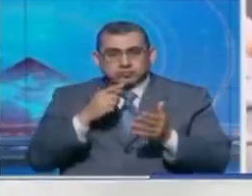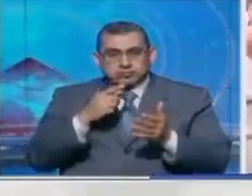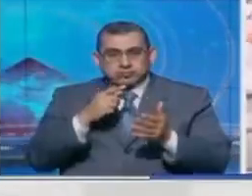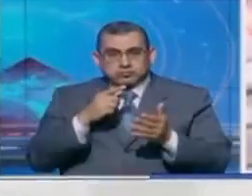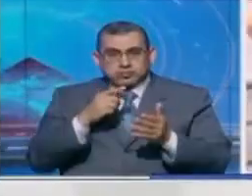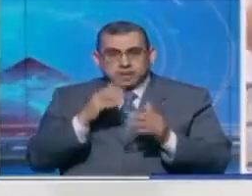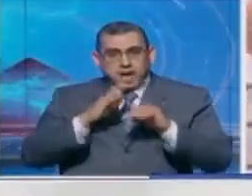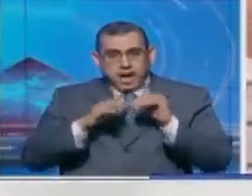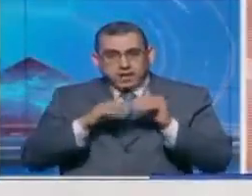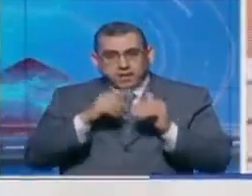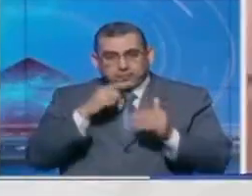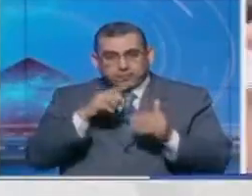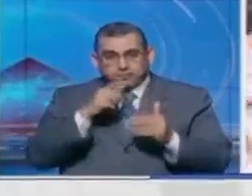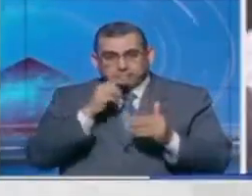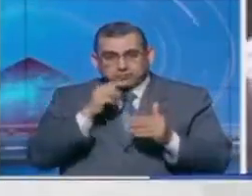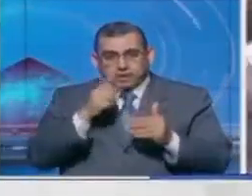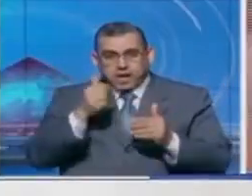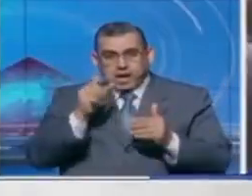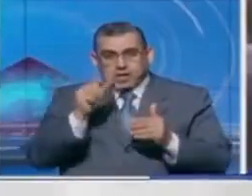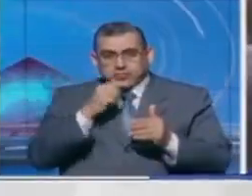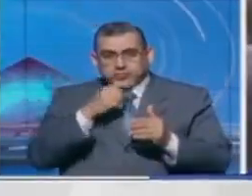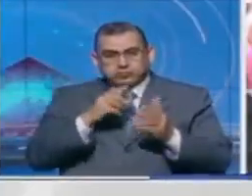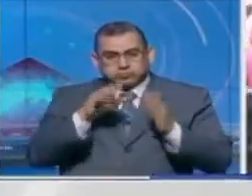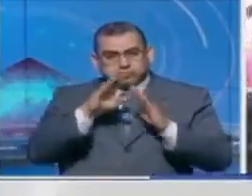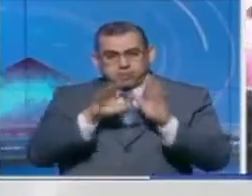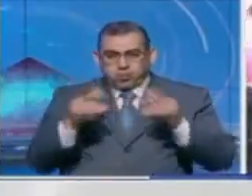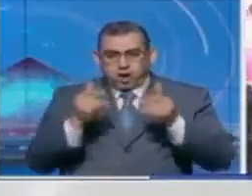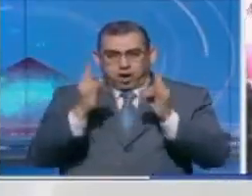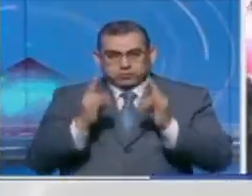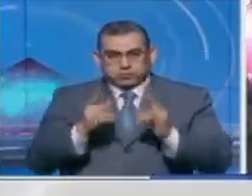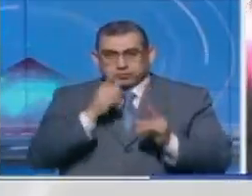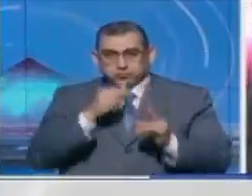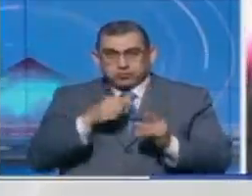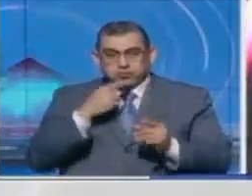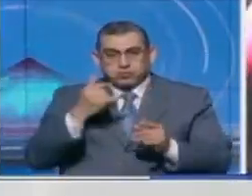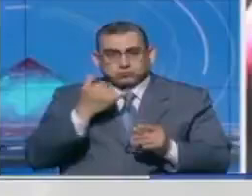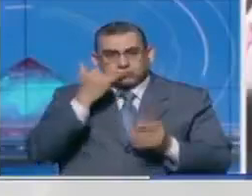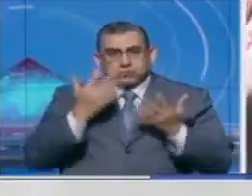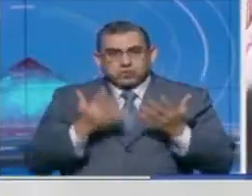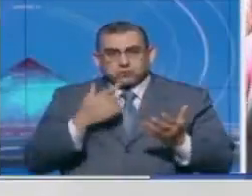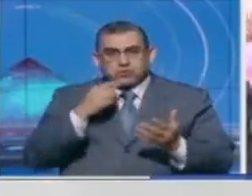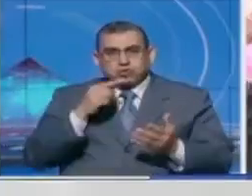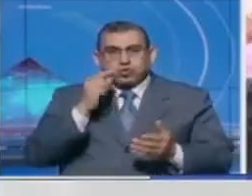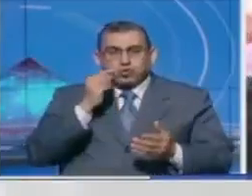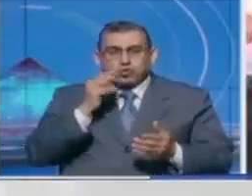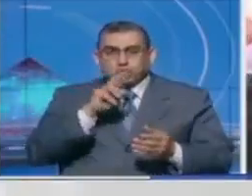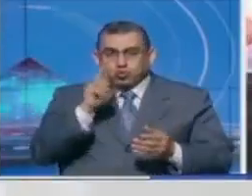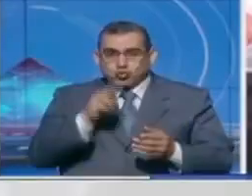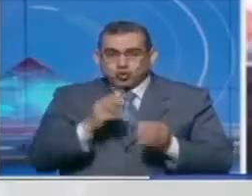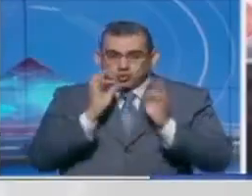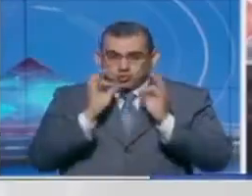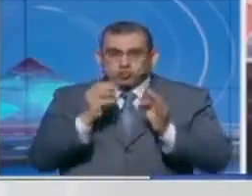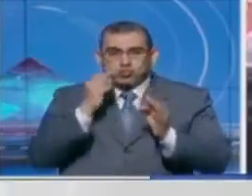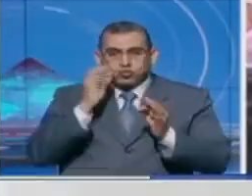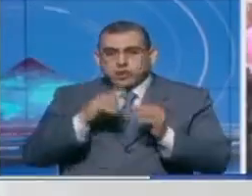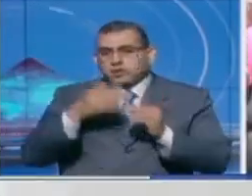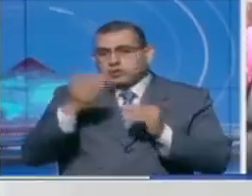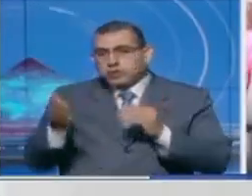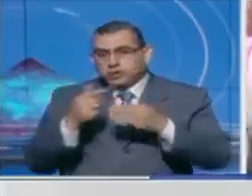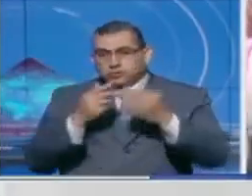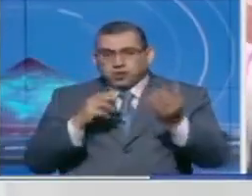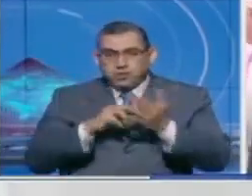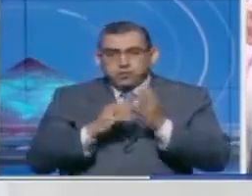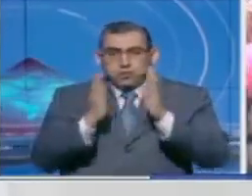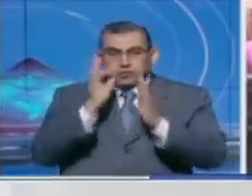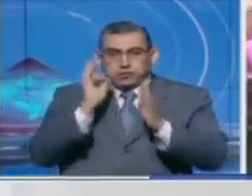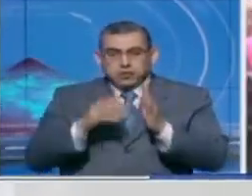الأدب بقية الفروع لا كانت كويسة. كان سهل، كان فيه أسئلة مباشرة وفيه أسئلة مش مباشرة، بس هو يعني حلو، يعني